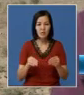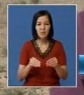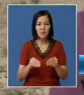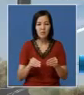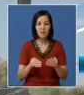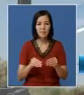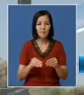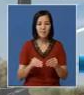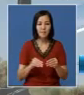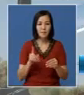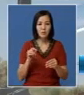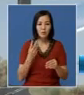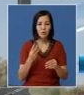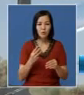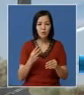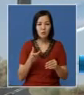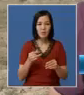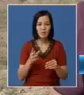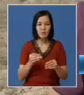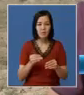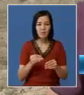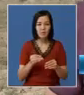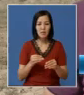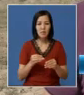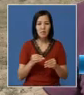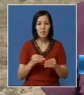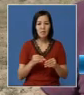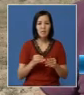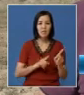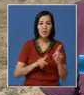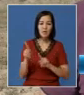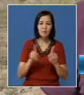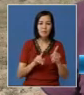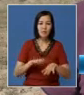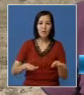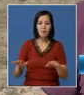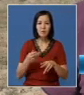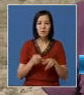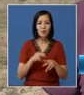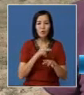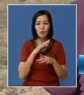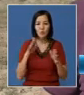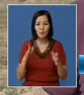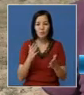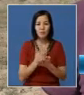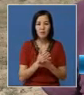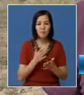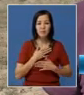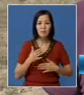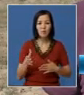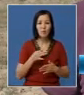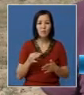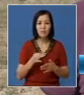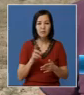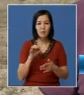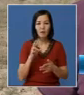гектары жаңағы итальяндық пурс дейді. Азиялық шегіртке осы қамысты аймақтарда көп таралған. Бұл біздің облыста Балқаш Алакөл су